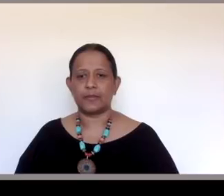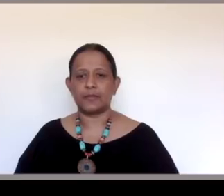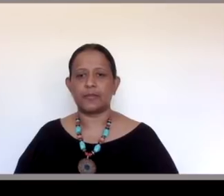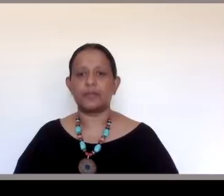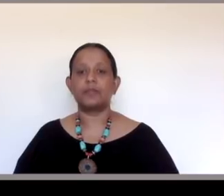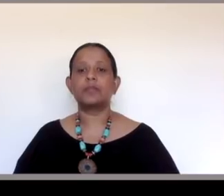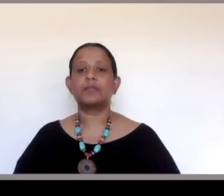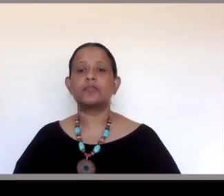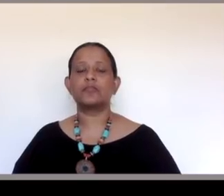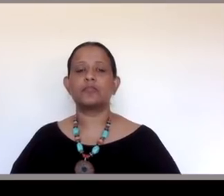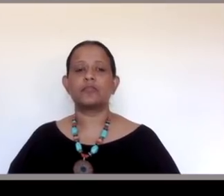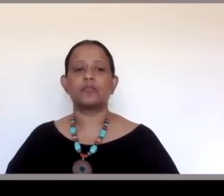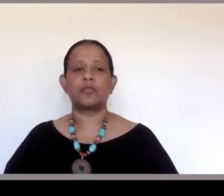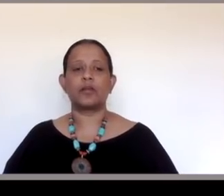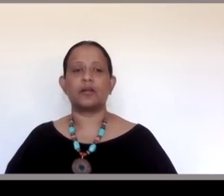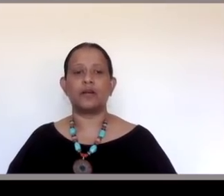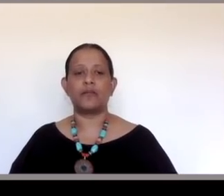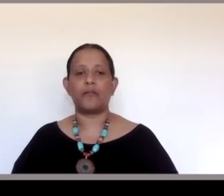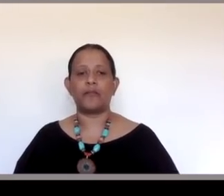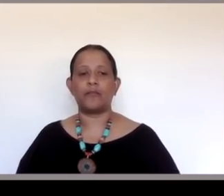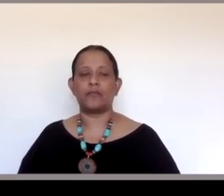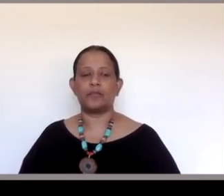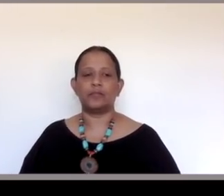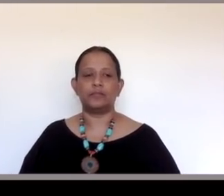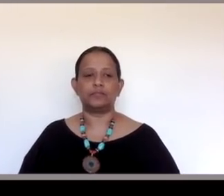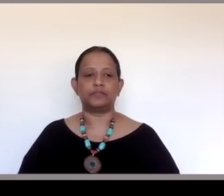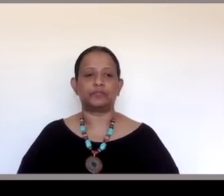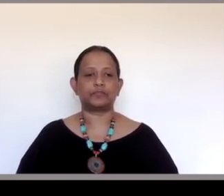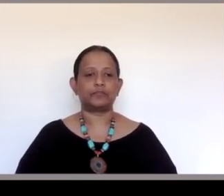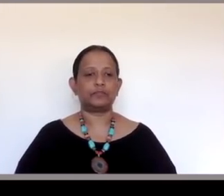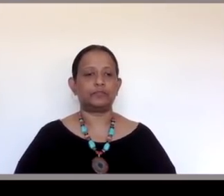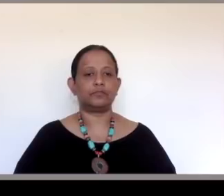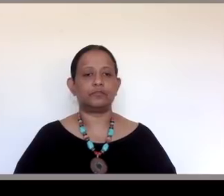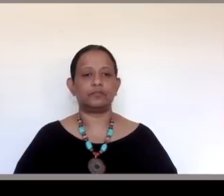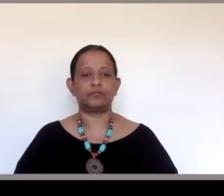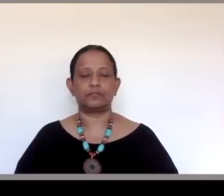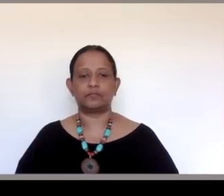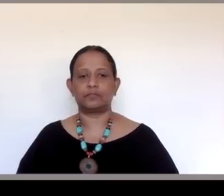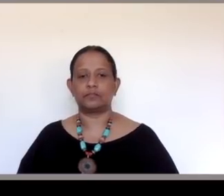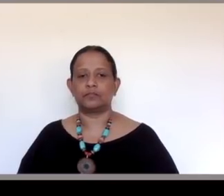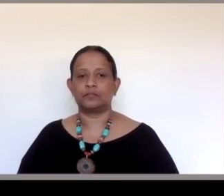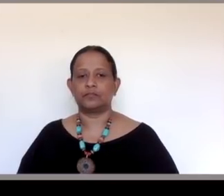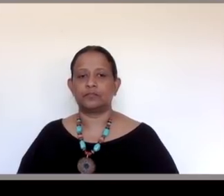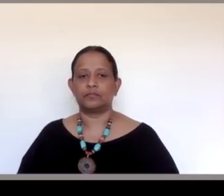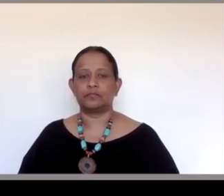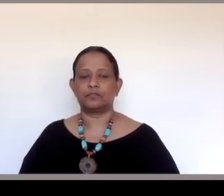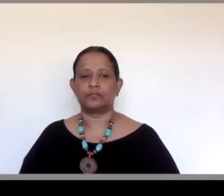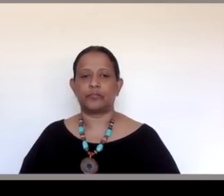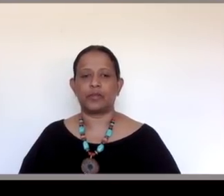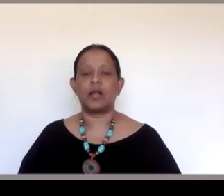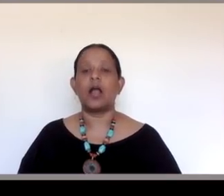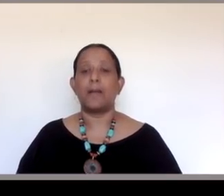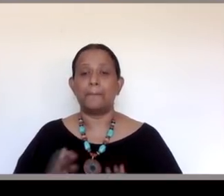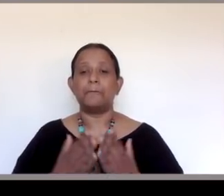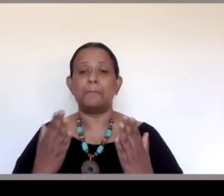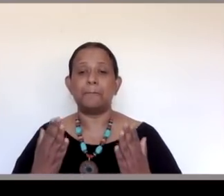மே ஆசீர்வாத வாக்கி அட்டதேச பலன் நாம் எதிர்வரும் 8 வாரங்களுக்கு மகிழ்ச்சியை பெற்றுக்கொள்ள மிகவும் அத்தியாவசியமான இந்த